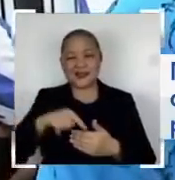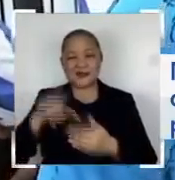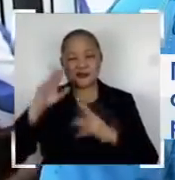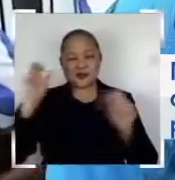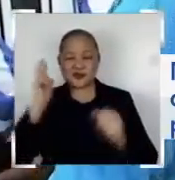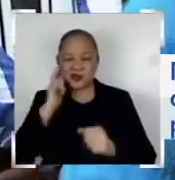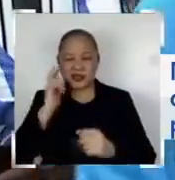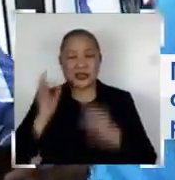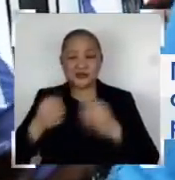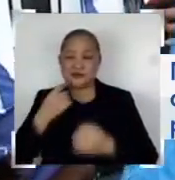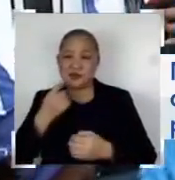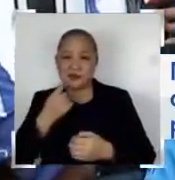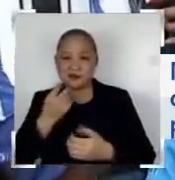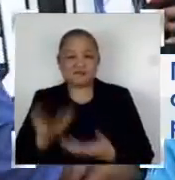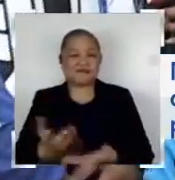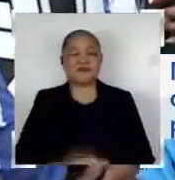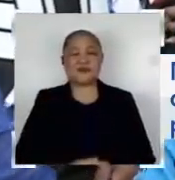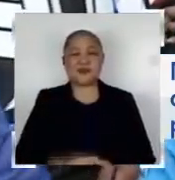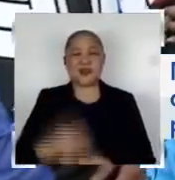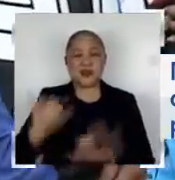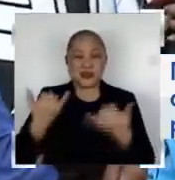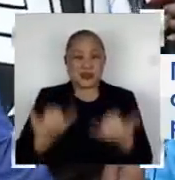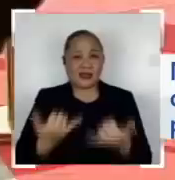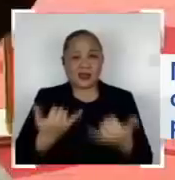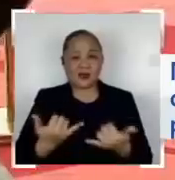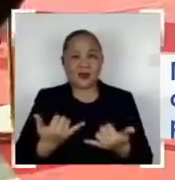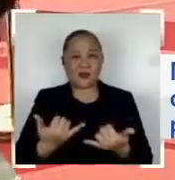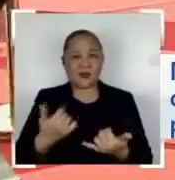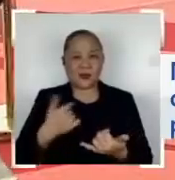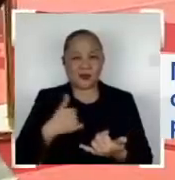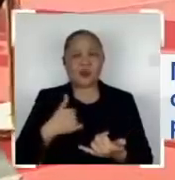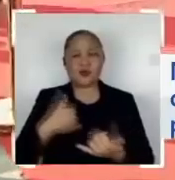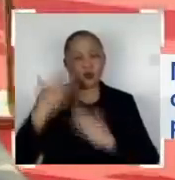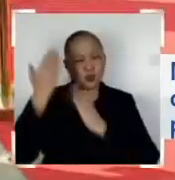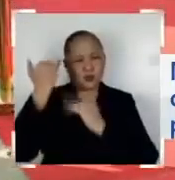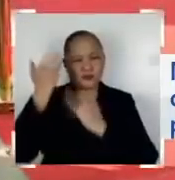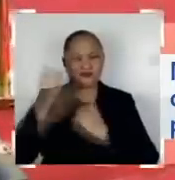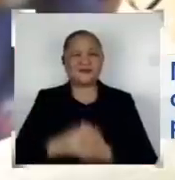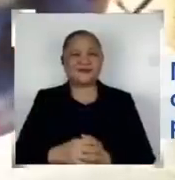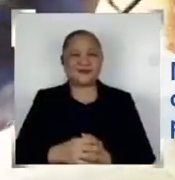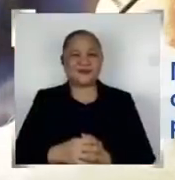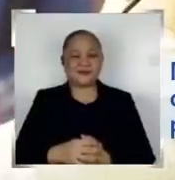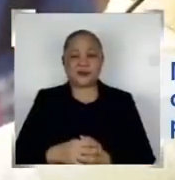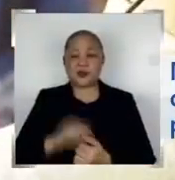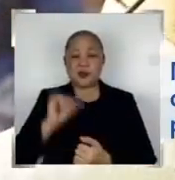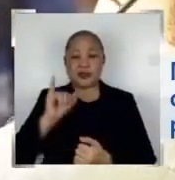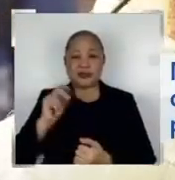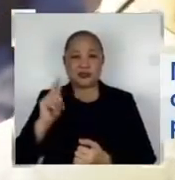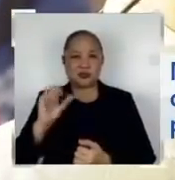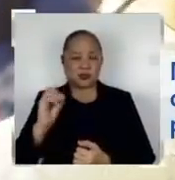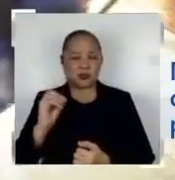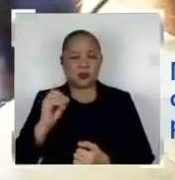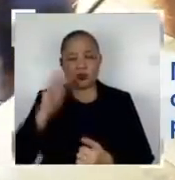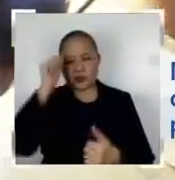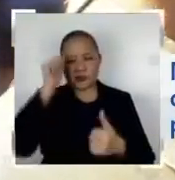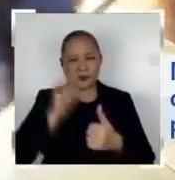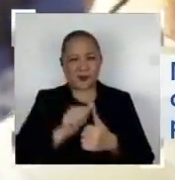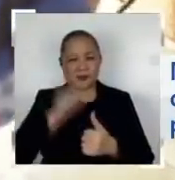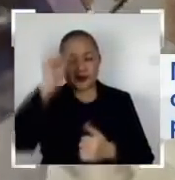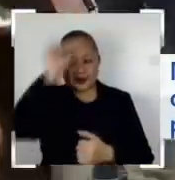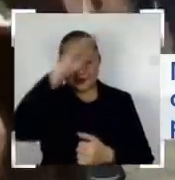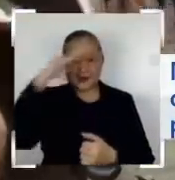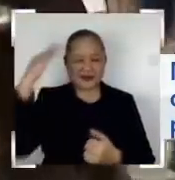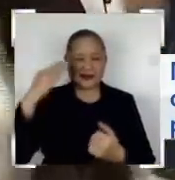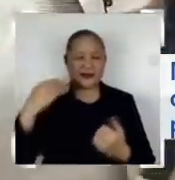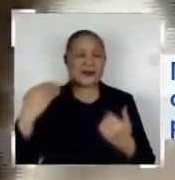so. For the meantime, I'm always hopeful. Pinangunahan ni Moreno ang pagulita sa kaarawan ni Gat Andres Bonifacio sa Liwasang